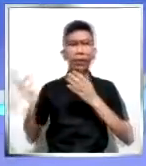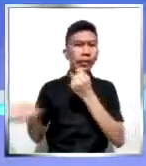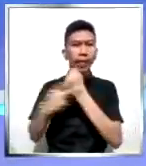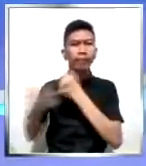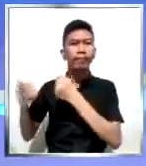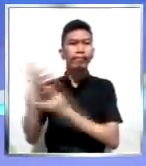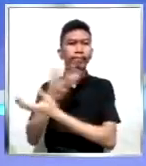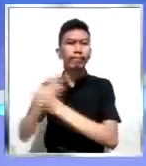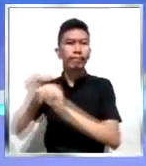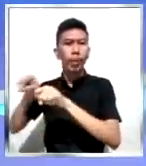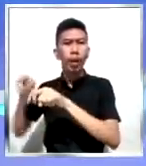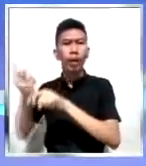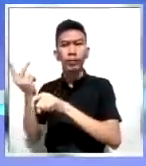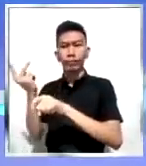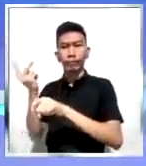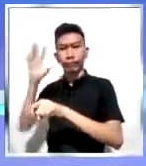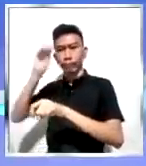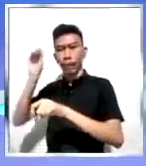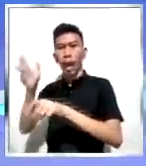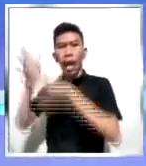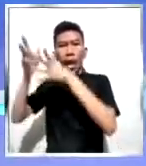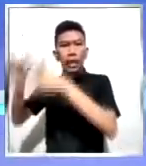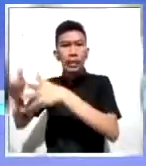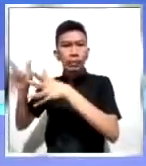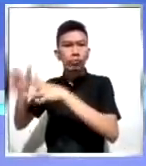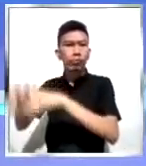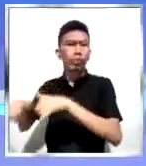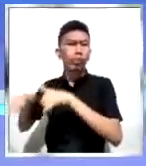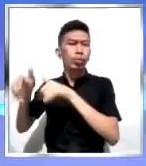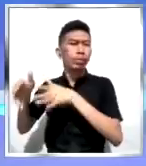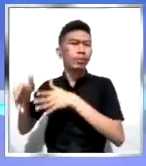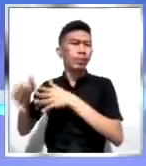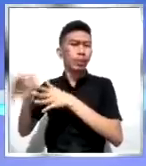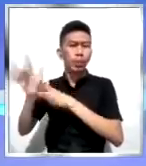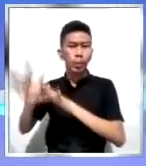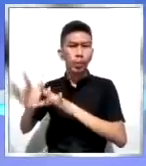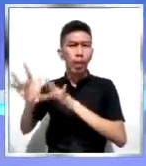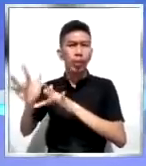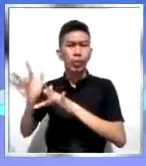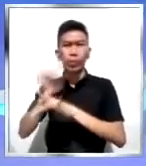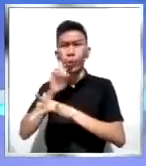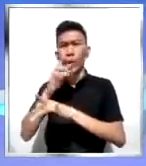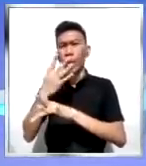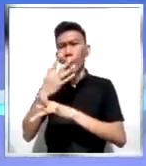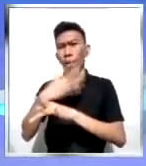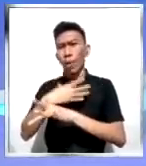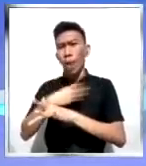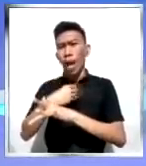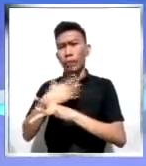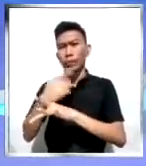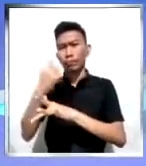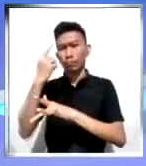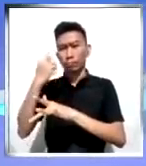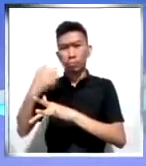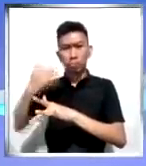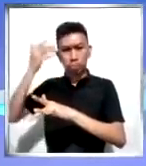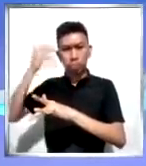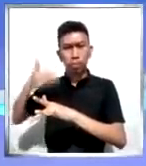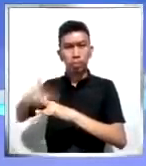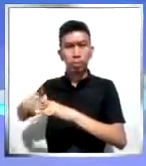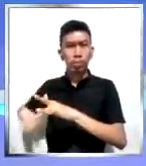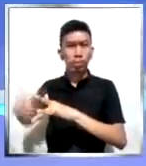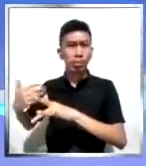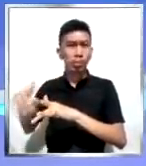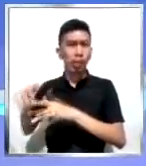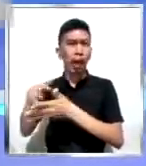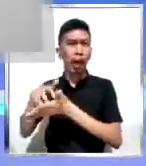tabing kalsada. Ang kaawa-awang matanda, namumutla at hinaing-hinang-hina na raw siya. Nakatutok si